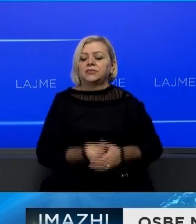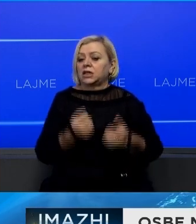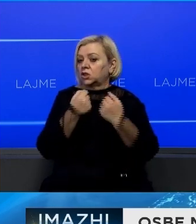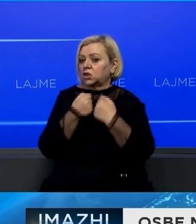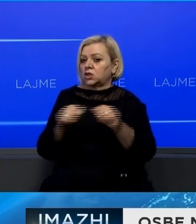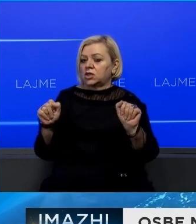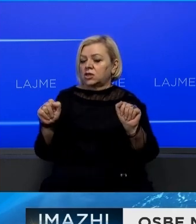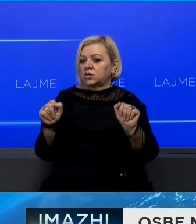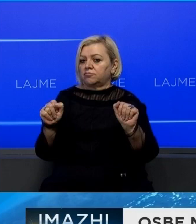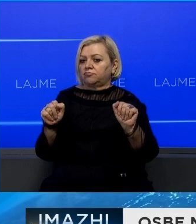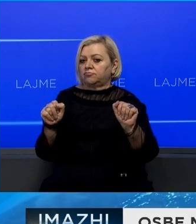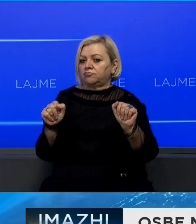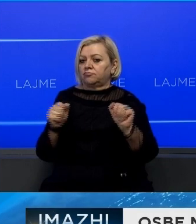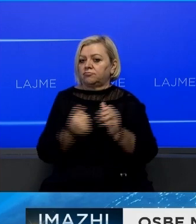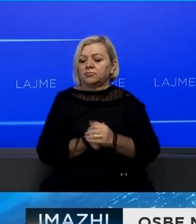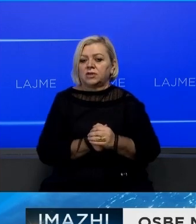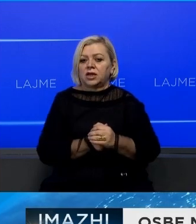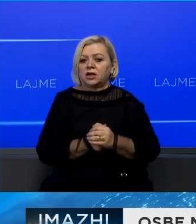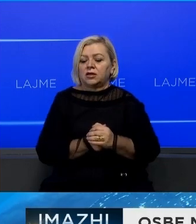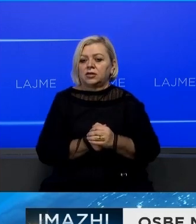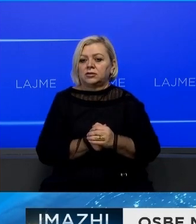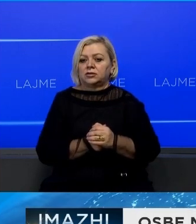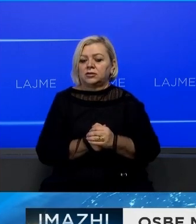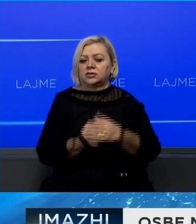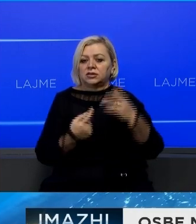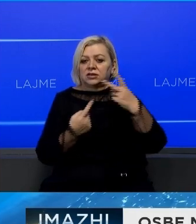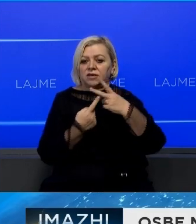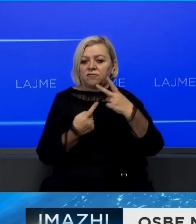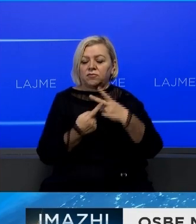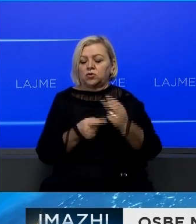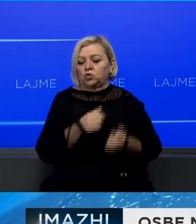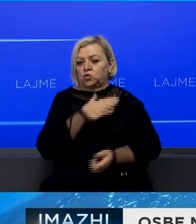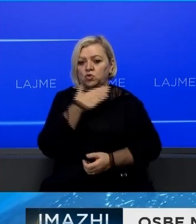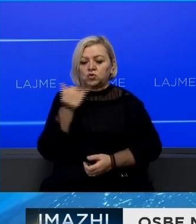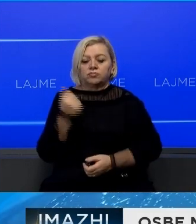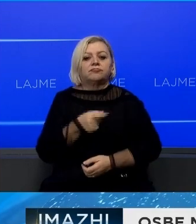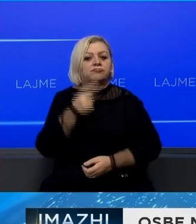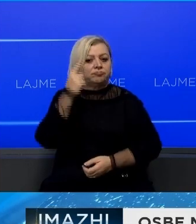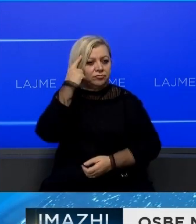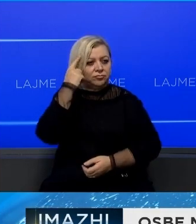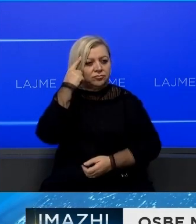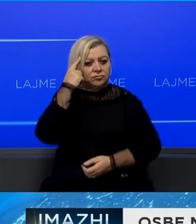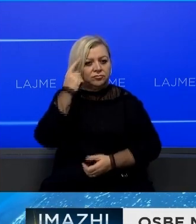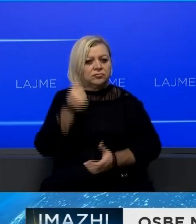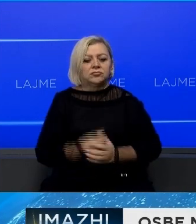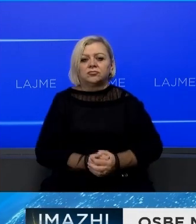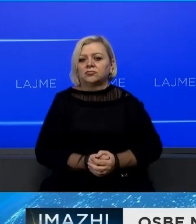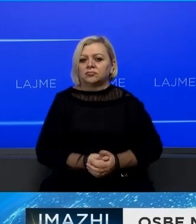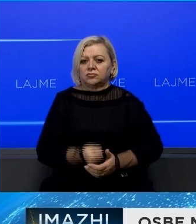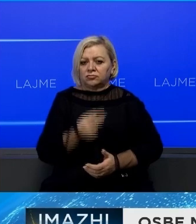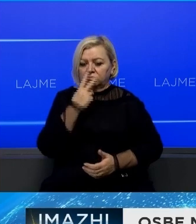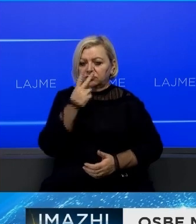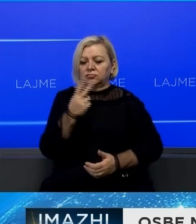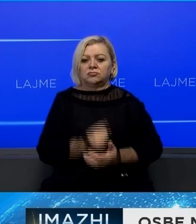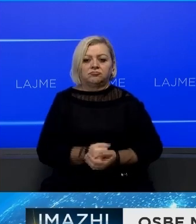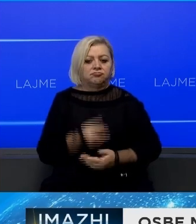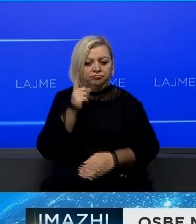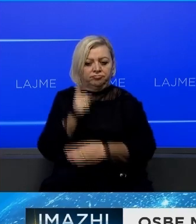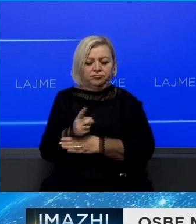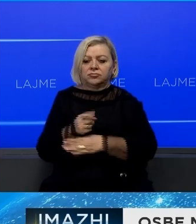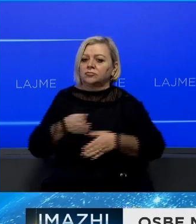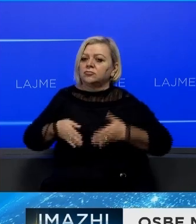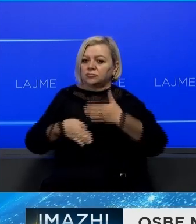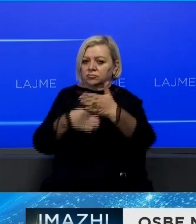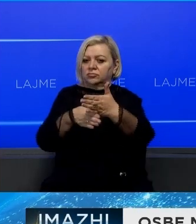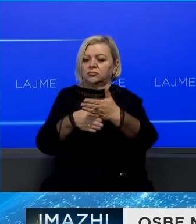e pluraliste të medjave, dhe jemi shumë të vedishëm për këto, këto e shohim si detyrim pra për të